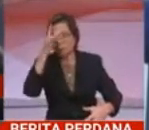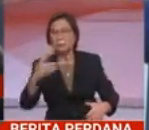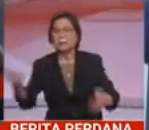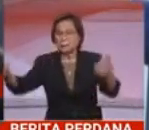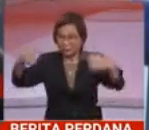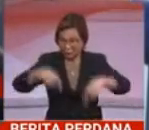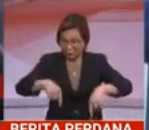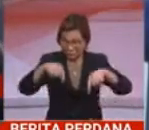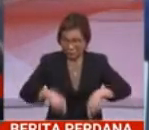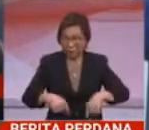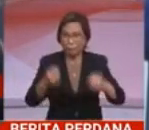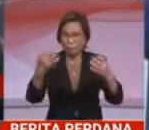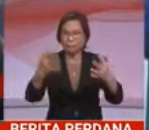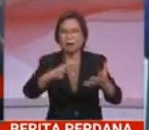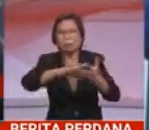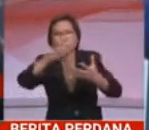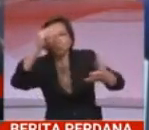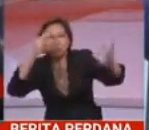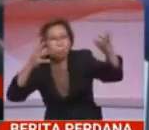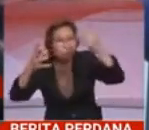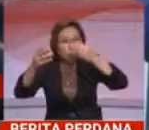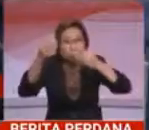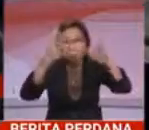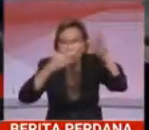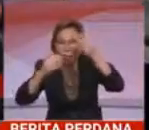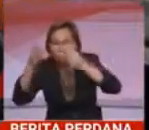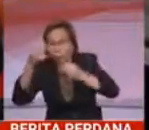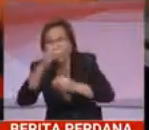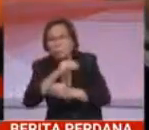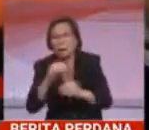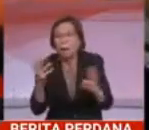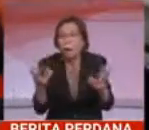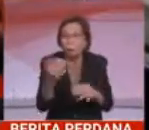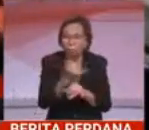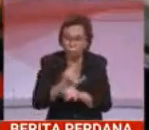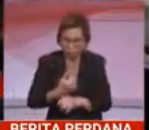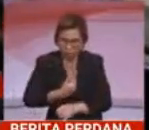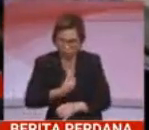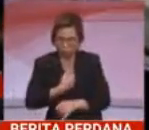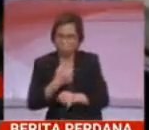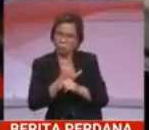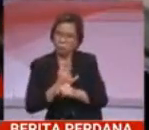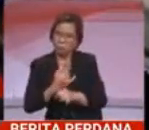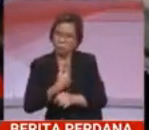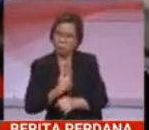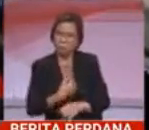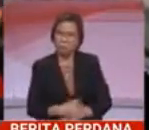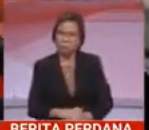Datang sini banyak benda kena belajar, kita belajar macam mana jaga diri sendiri,